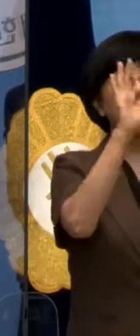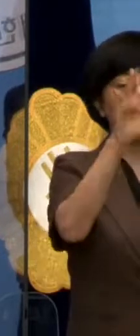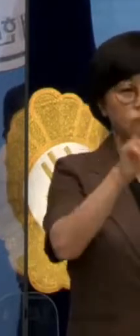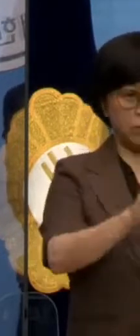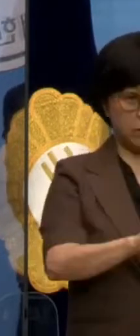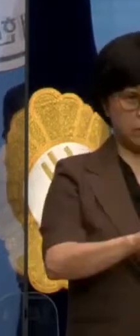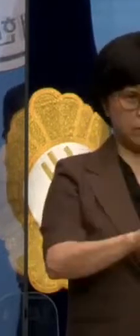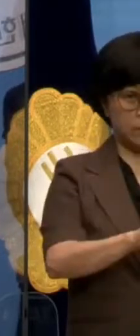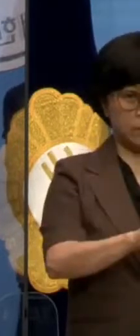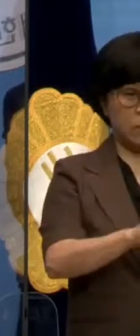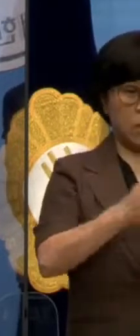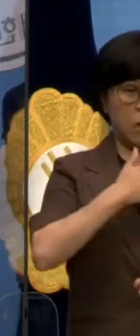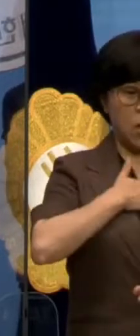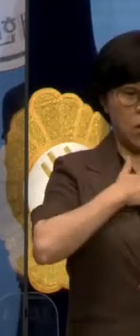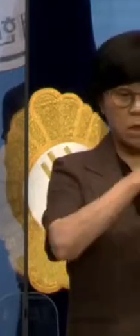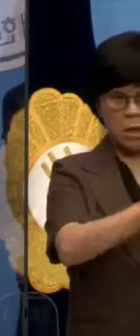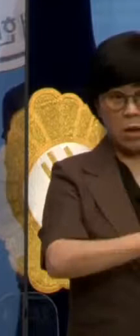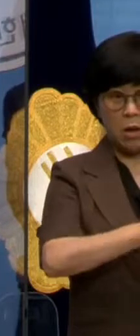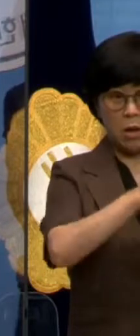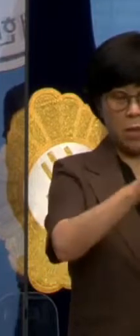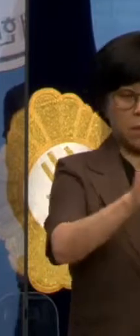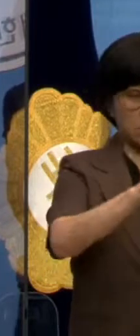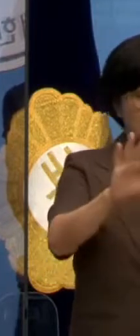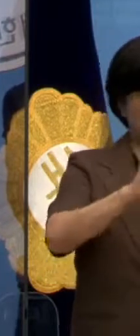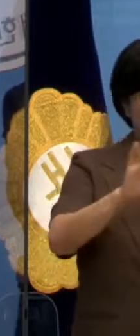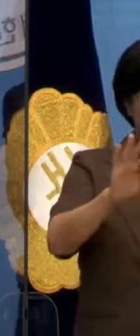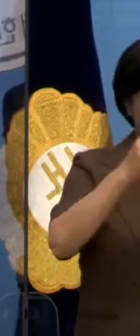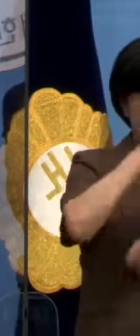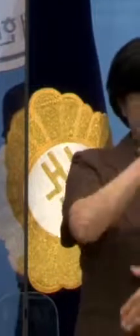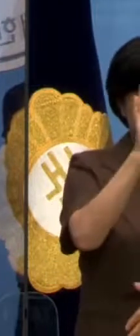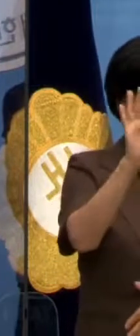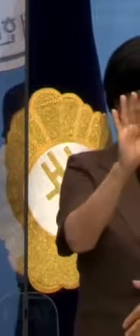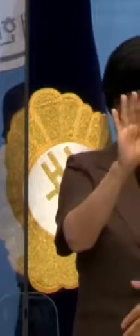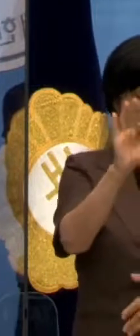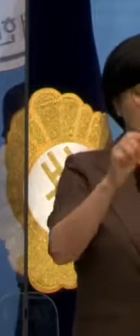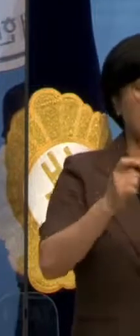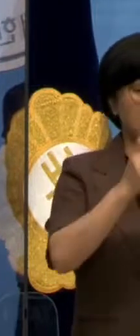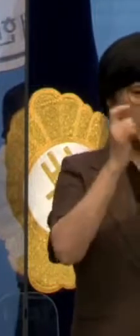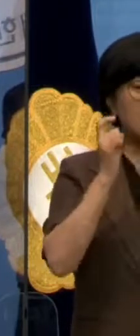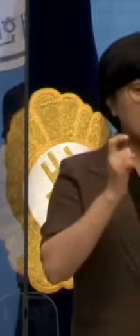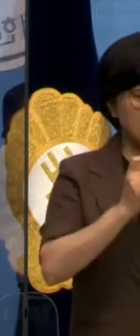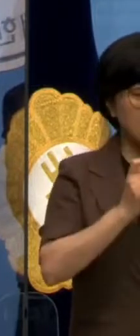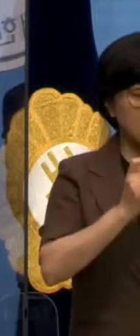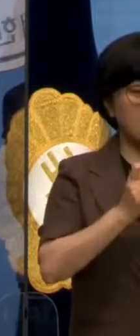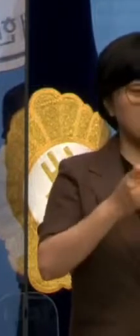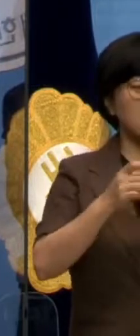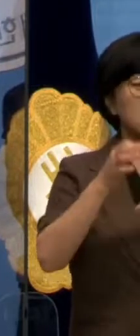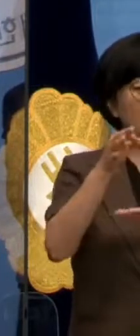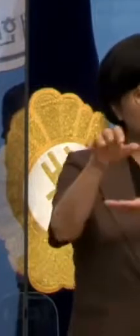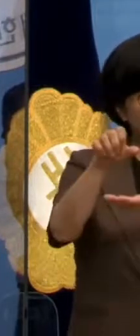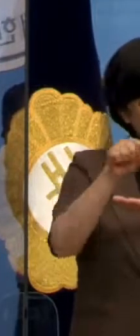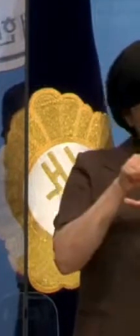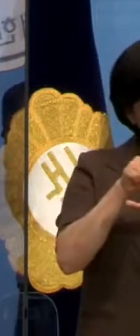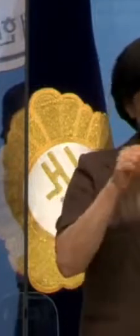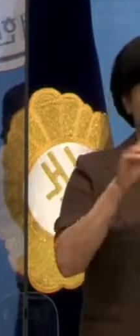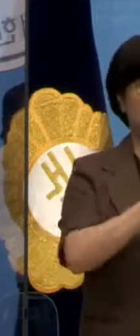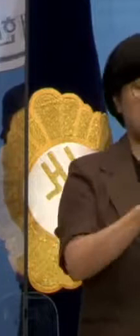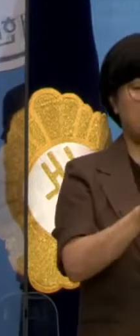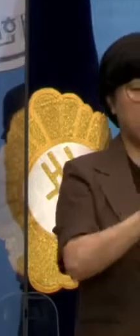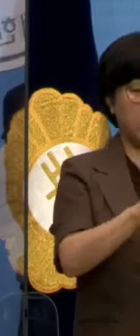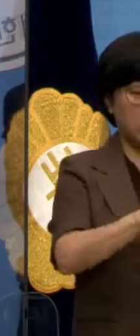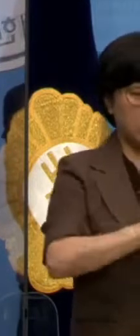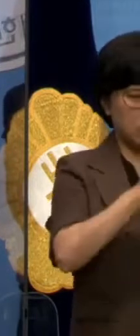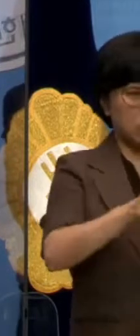문제였습니다. 저는 이 사업에 소요되는 예산을 민간자본 유치로 해결하겠습니다. 철도